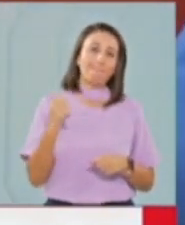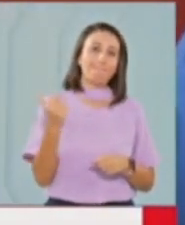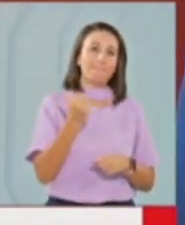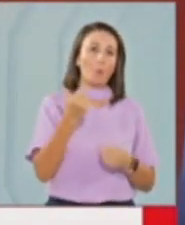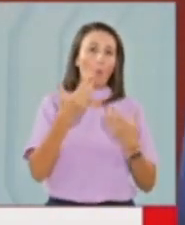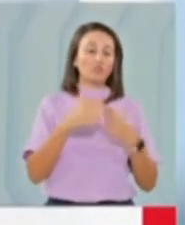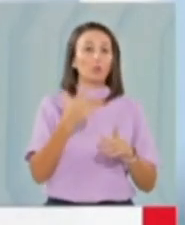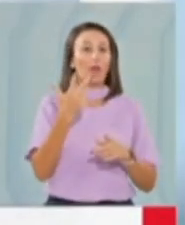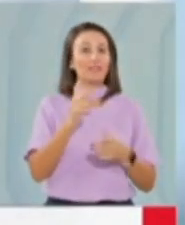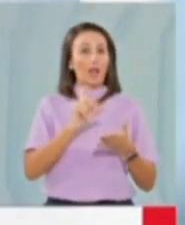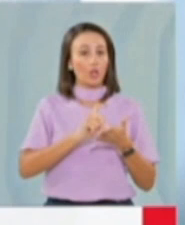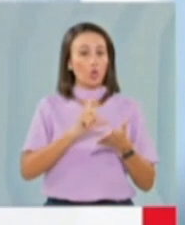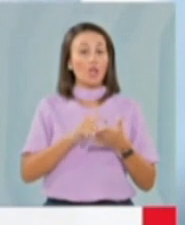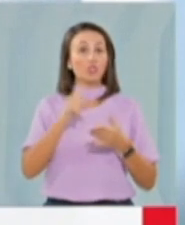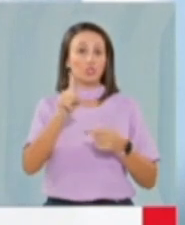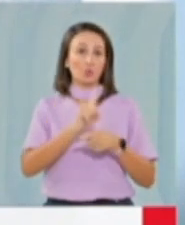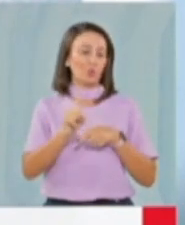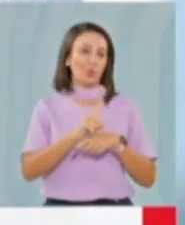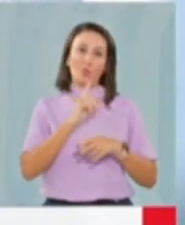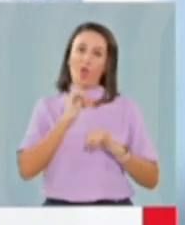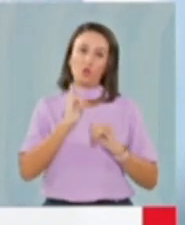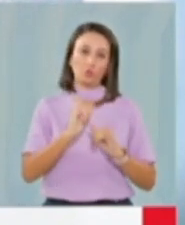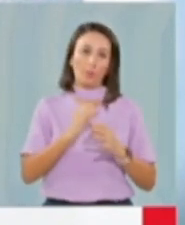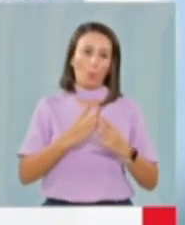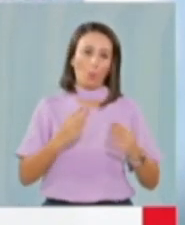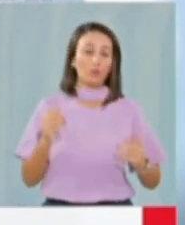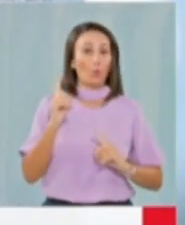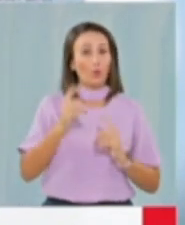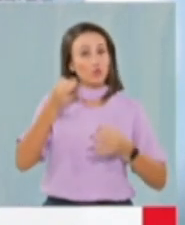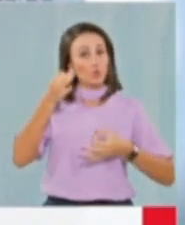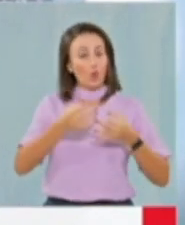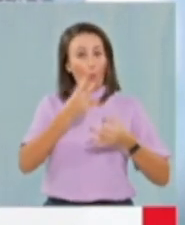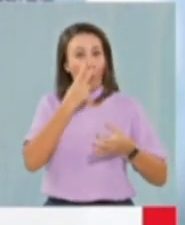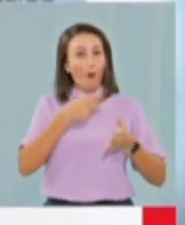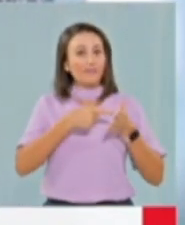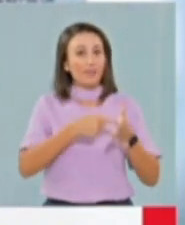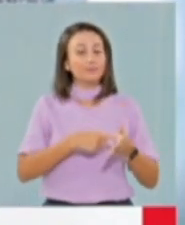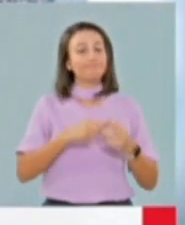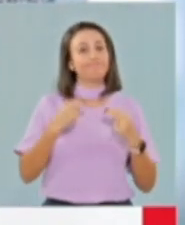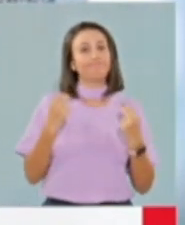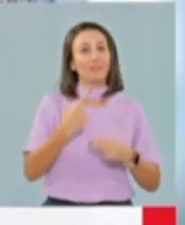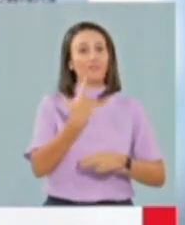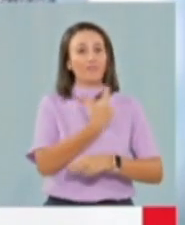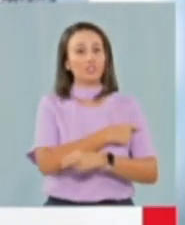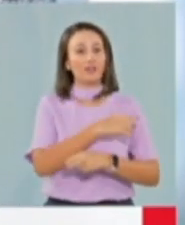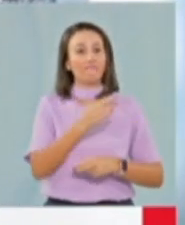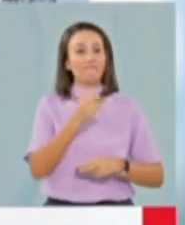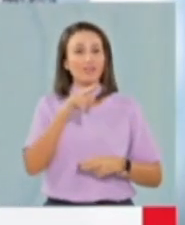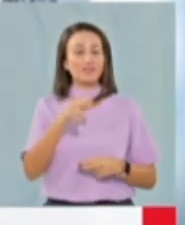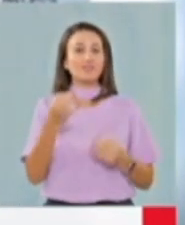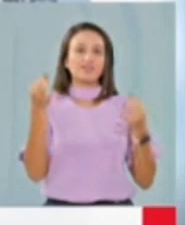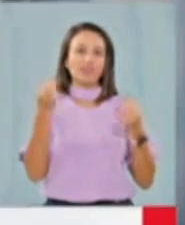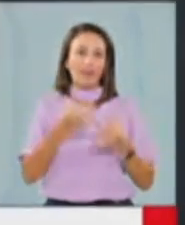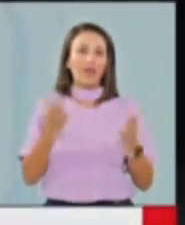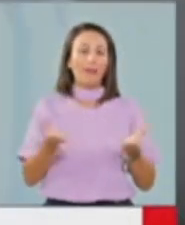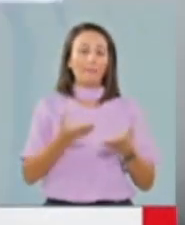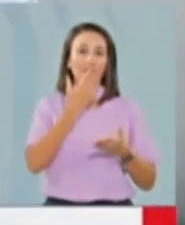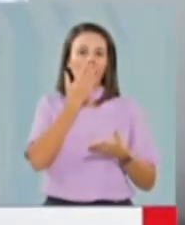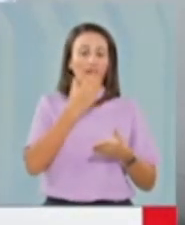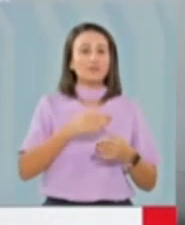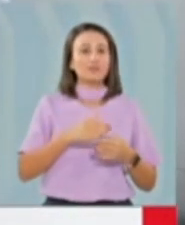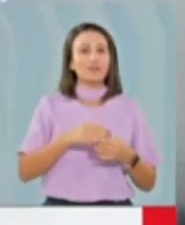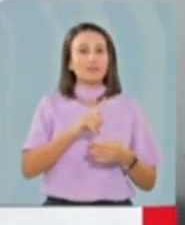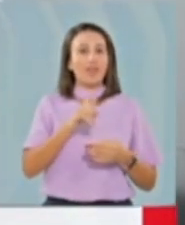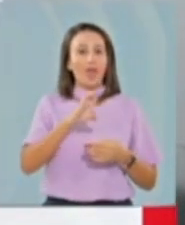doza a treia însă acest lucru pare să nu e ajută prea mult unele studii au arătat că eficacitatea vaccinului Pfizer scade mai rapid decât cea a